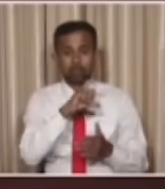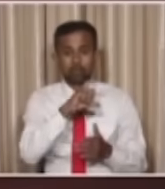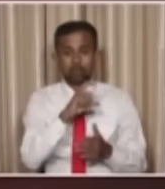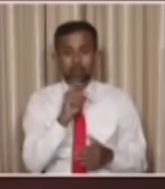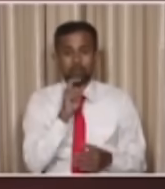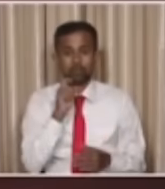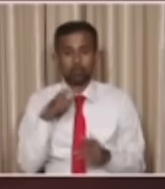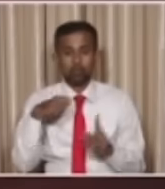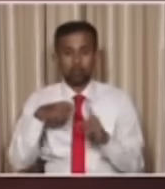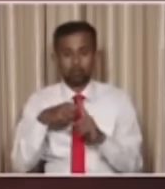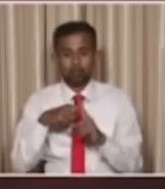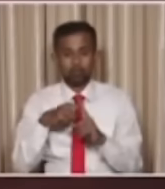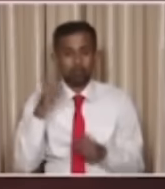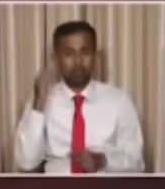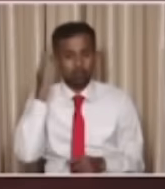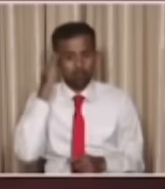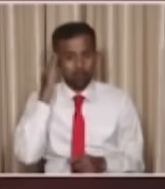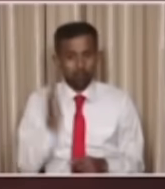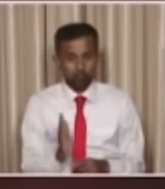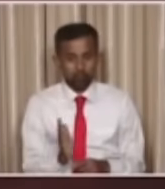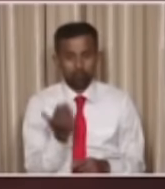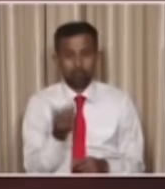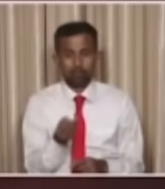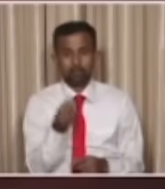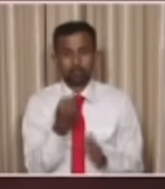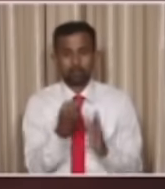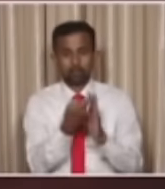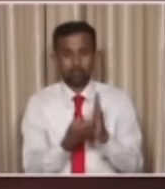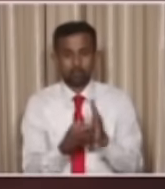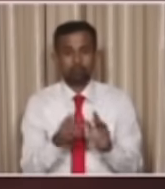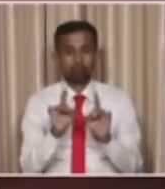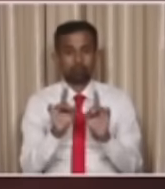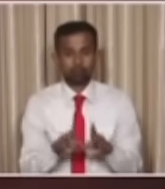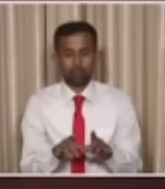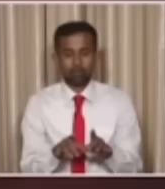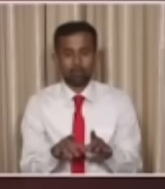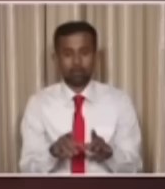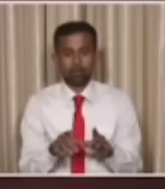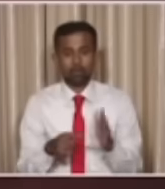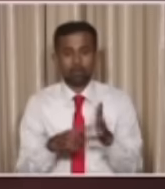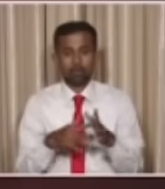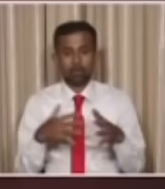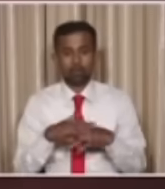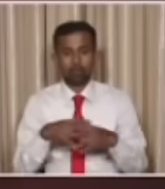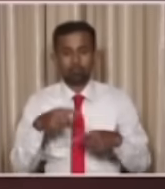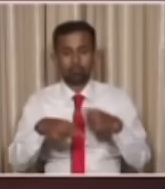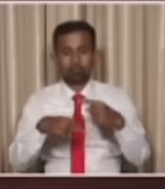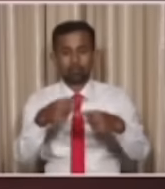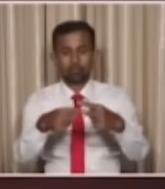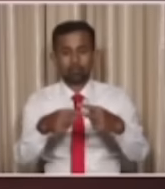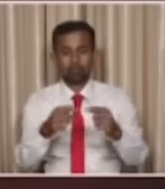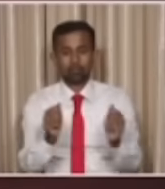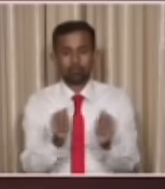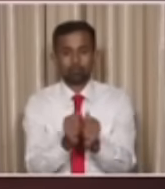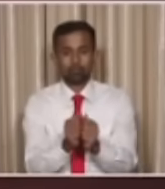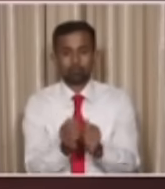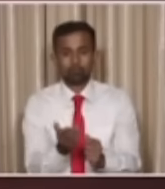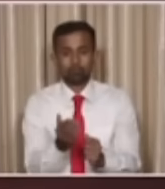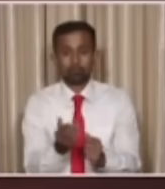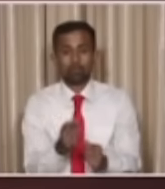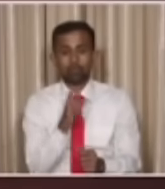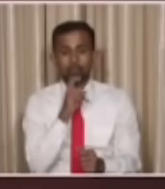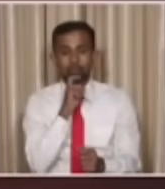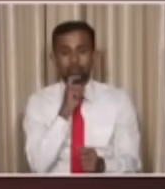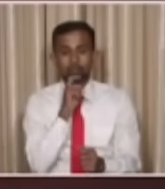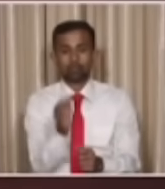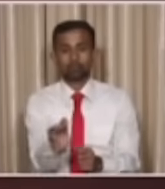විනිසුරු කුසලා සරෝජිනී වීරවර්ධන මැතිණිය විසින් දීපු නිර්දේශ අනුව නීතිය ක්‍රියාත්මක කිරීමට කටයුතු කිරීම අධිකරණයෙන්